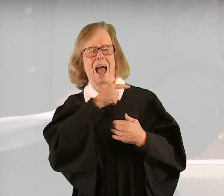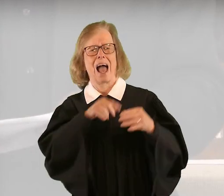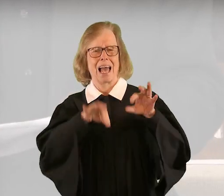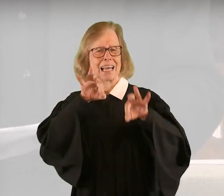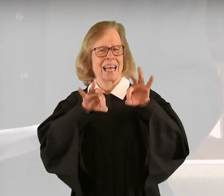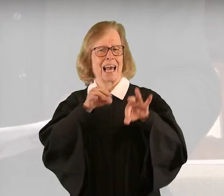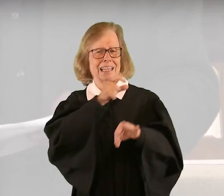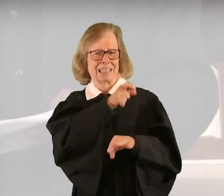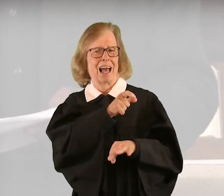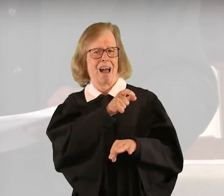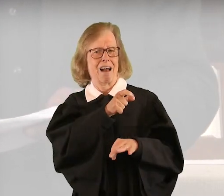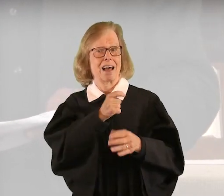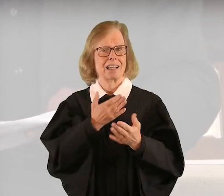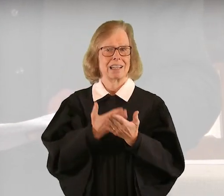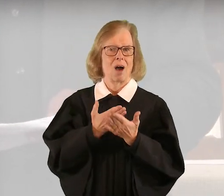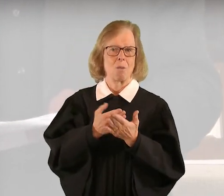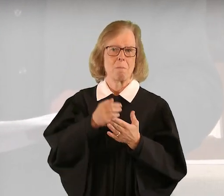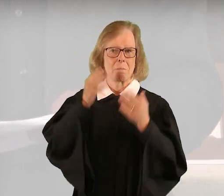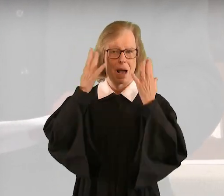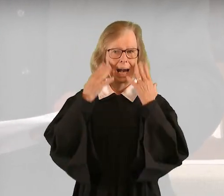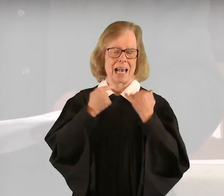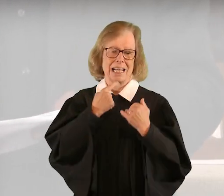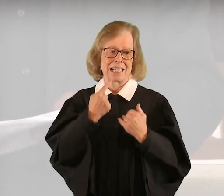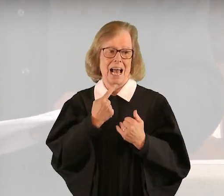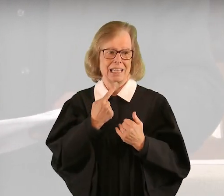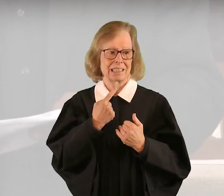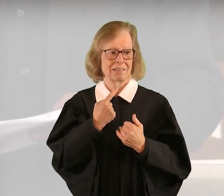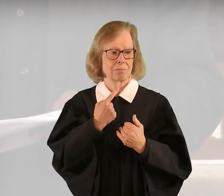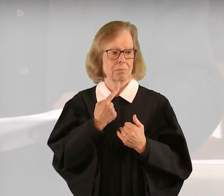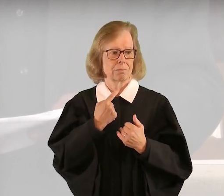Gärtner. Darum sagte sie zu ihm: